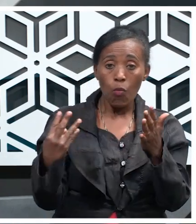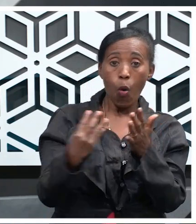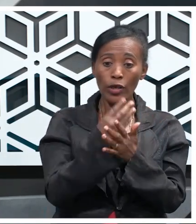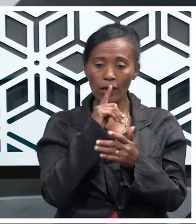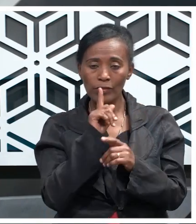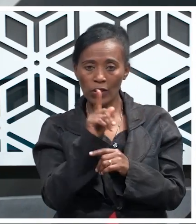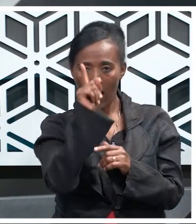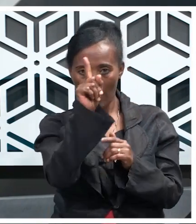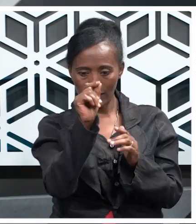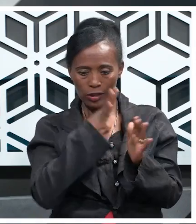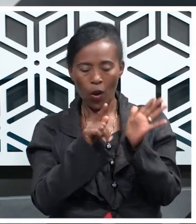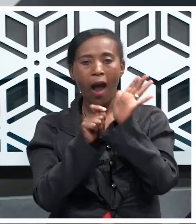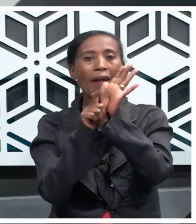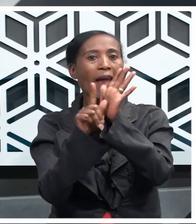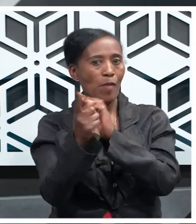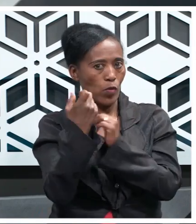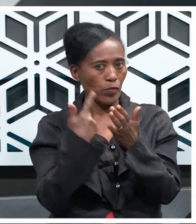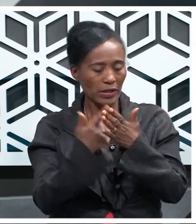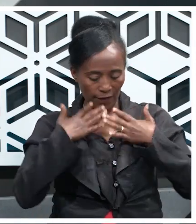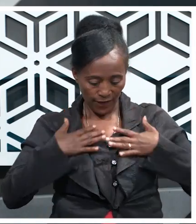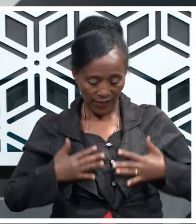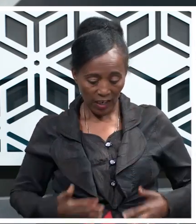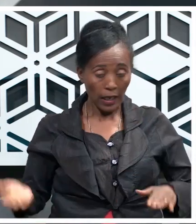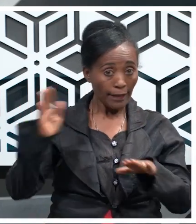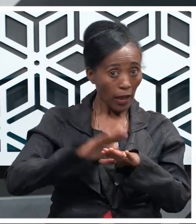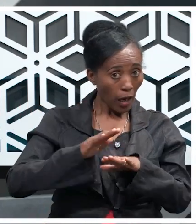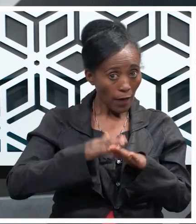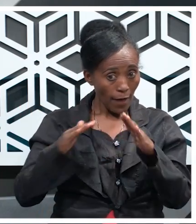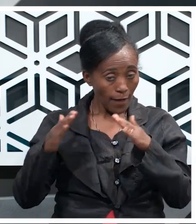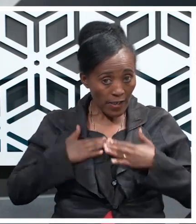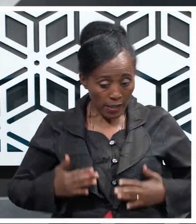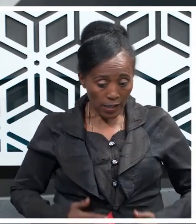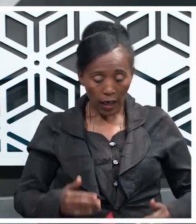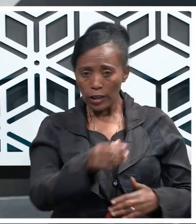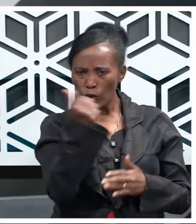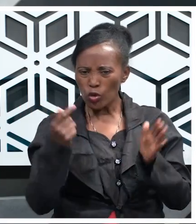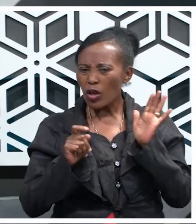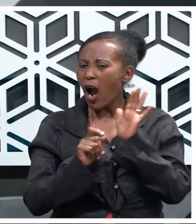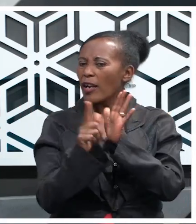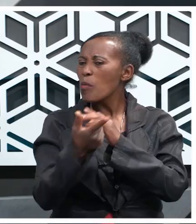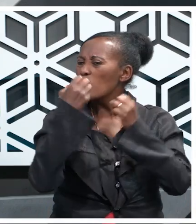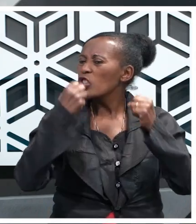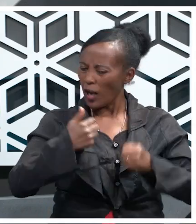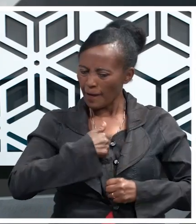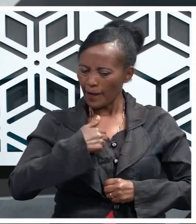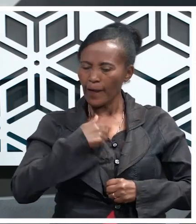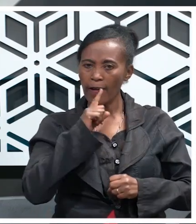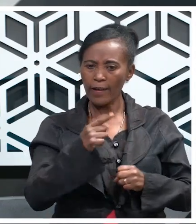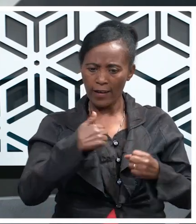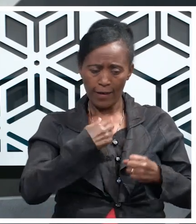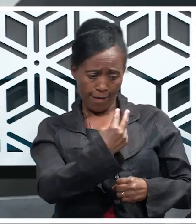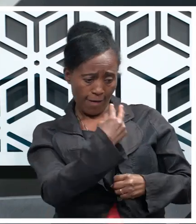ነው? ሞዴል የምትዩ ለአንድ ሰው አርአያ የሚሆን ነው። በዚህ ፊዚካል በተደራረበ ፊዚካል ሆይ ለምን ለሌሎቹ አርአያ መሆን አልችልም?